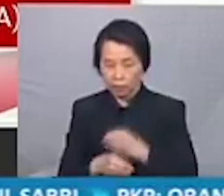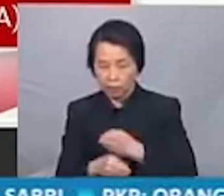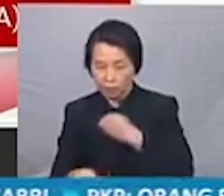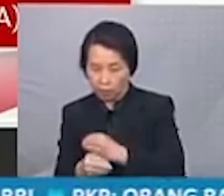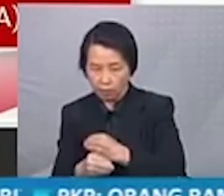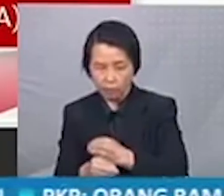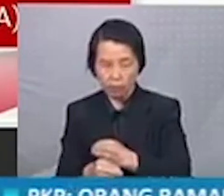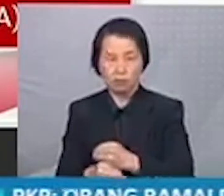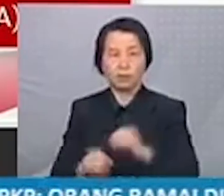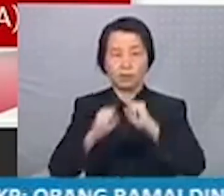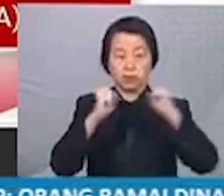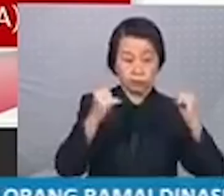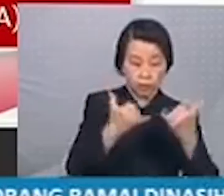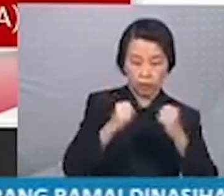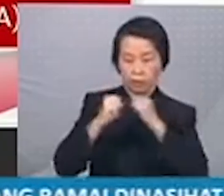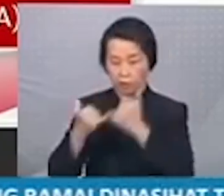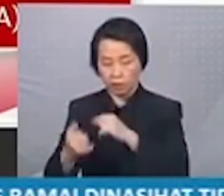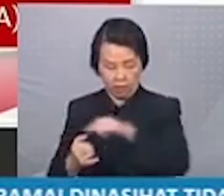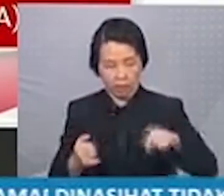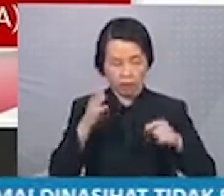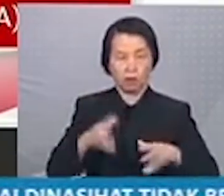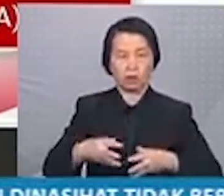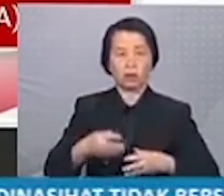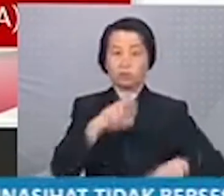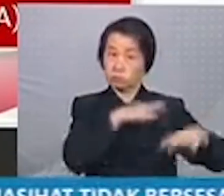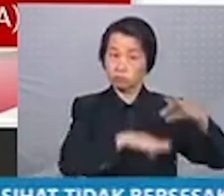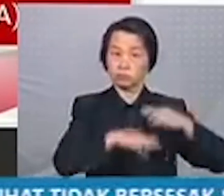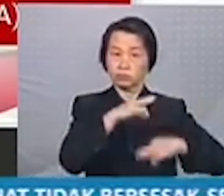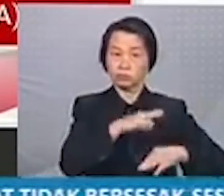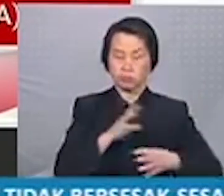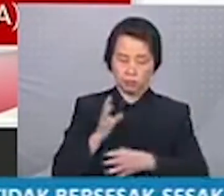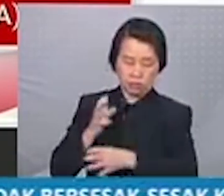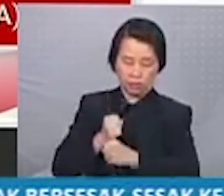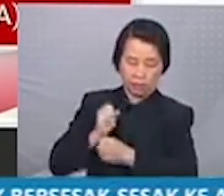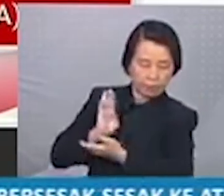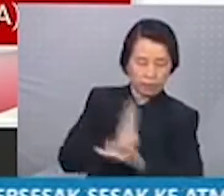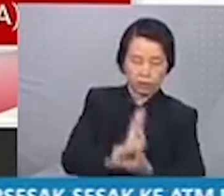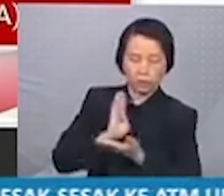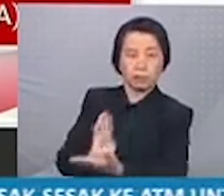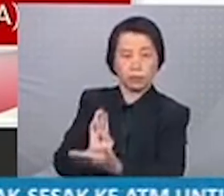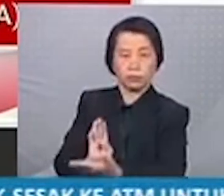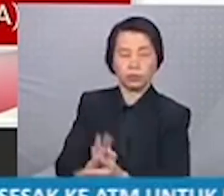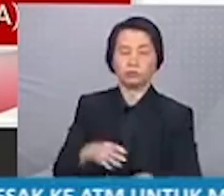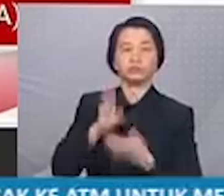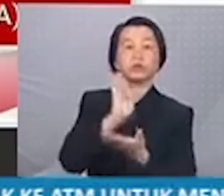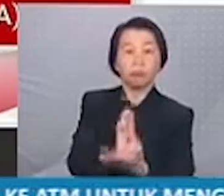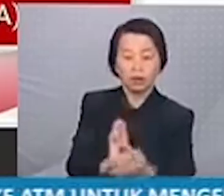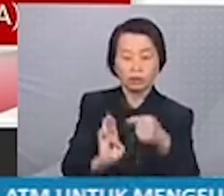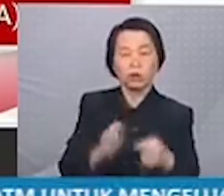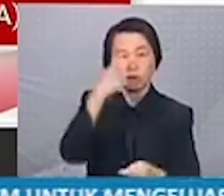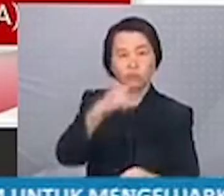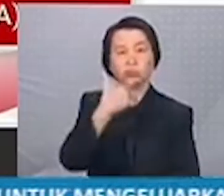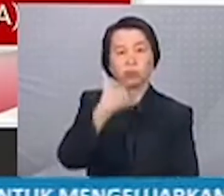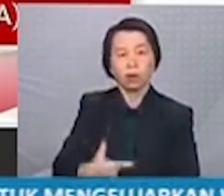ini syarat-syarat katakan Brimob lebih banyak manfaat dan bantuan Hai bantuan ini adalah untuk